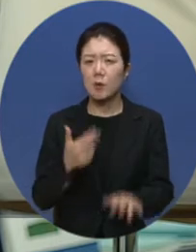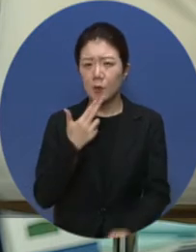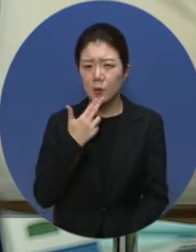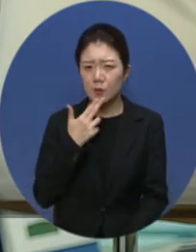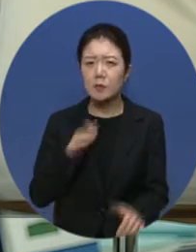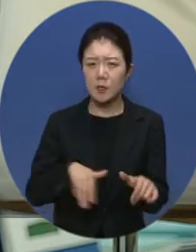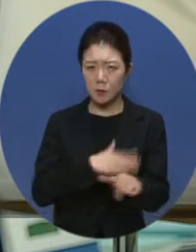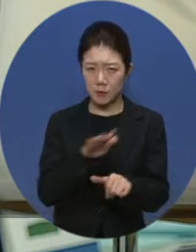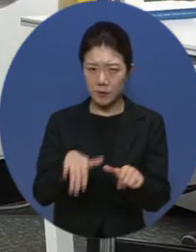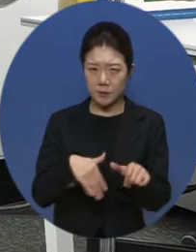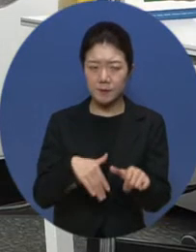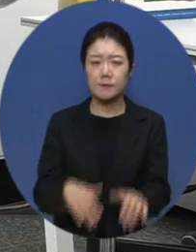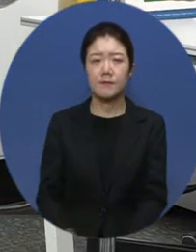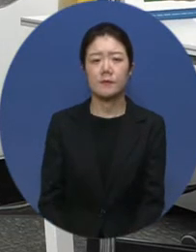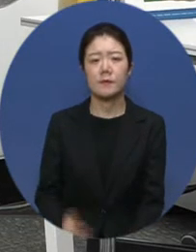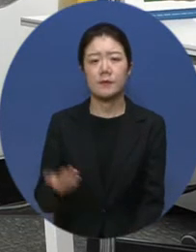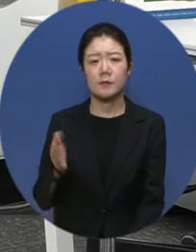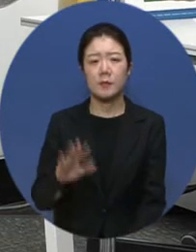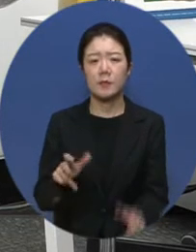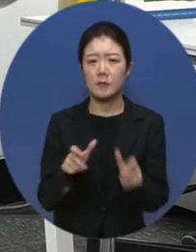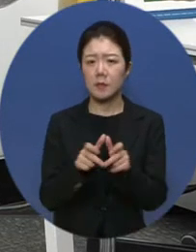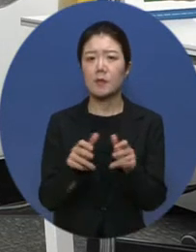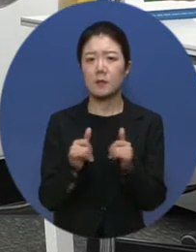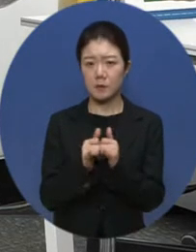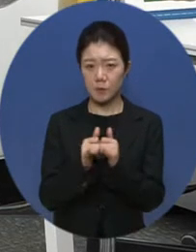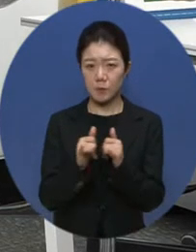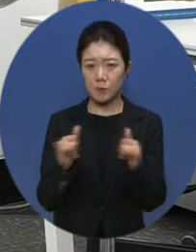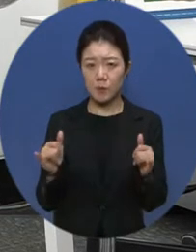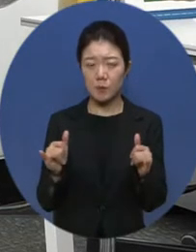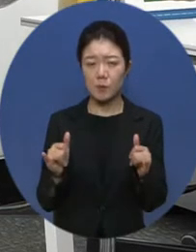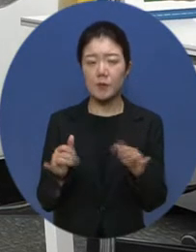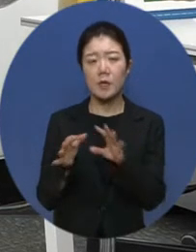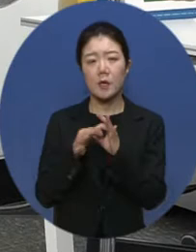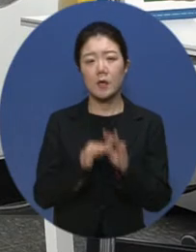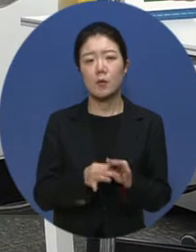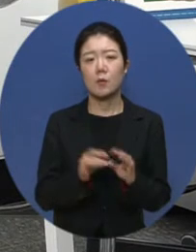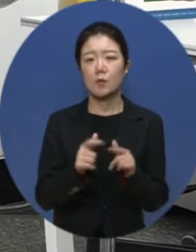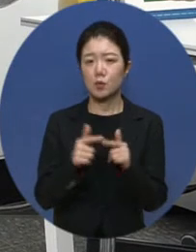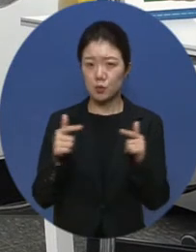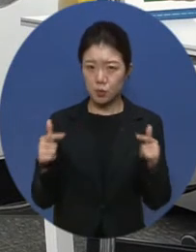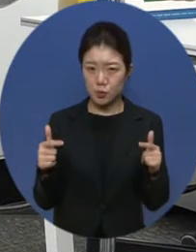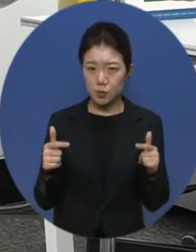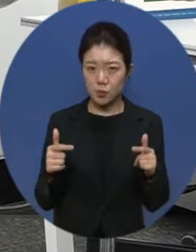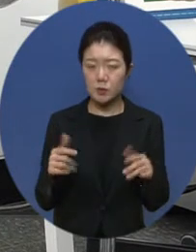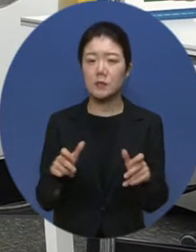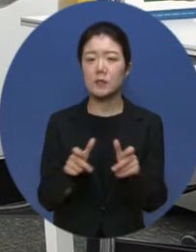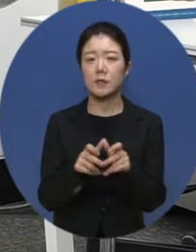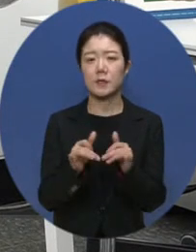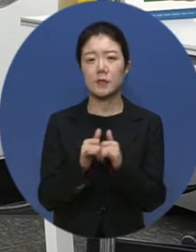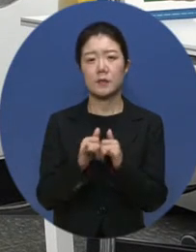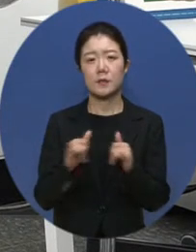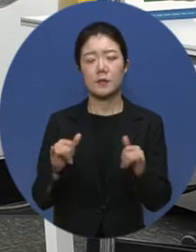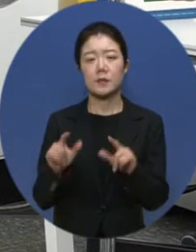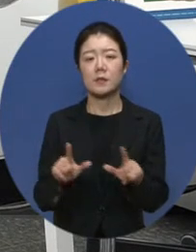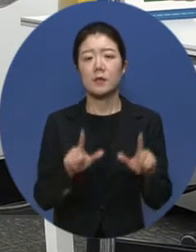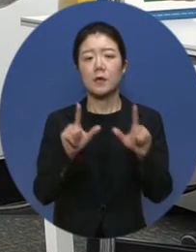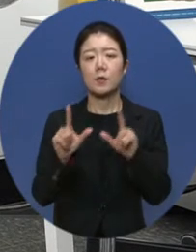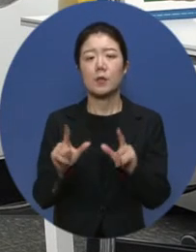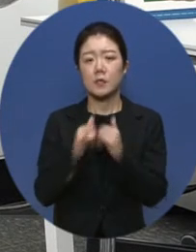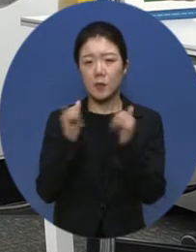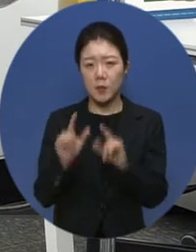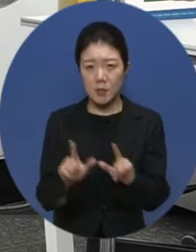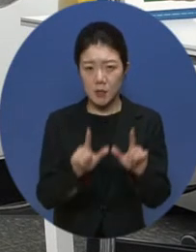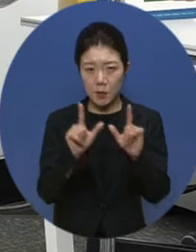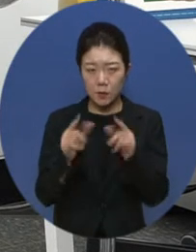않은 상태예요. 근데 하지만 장애인 분들도 계속 늘고 있고 특히나 장애인 분들의 이제 사회생활이